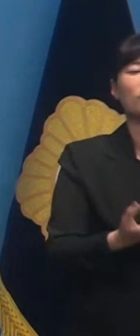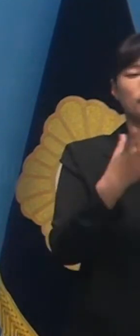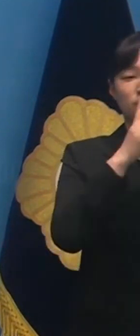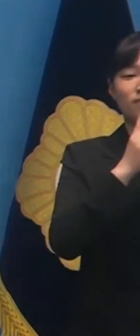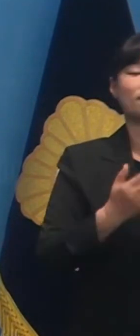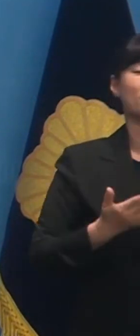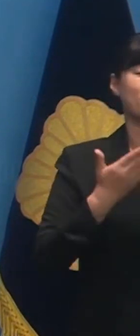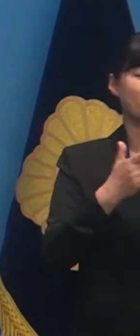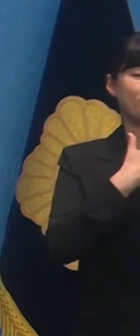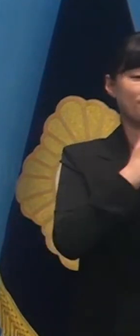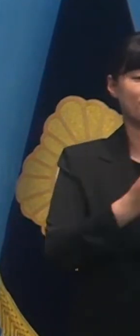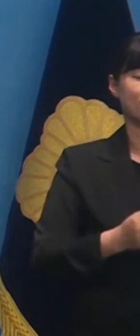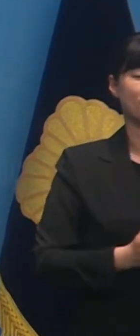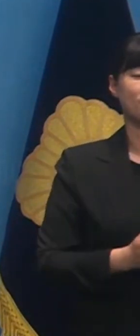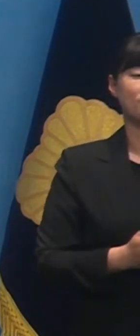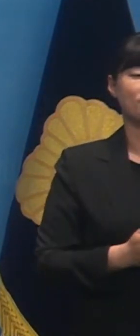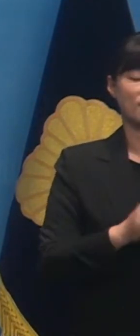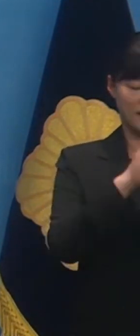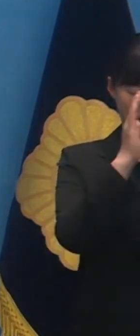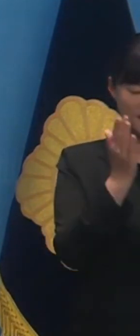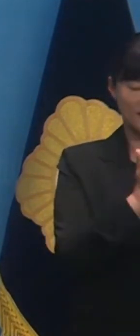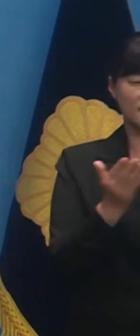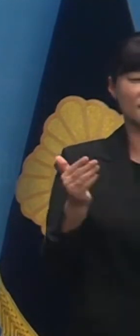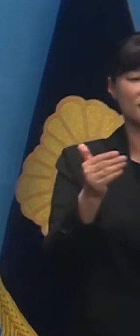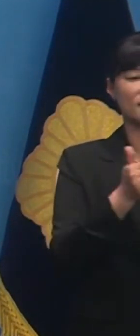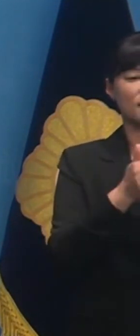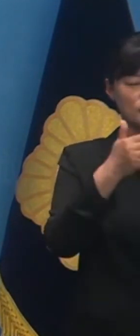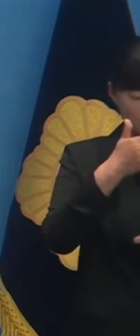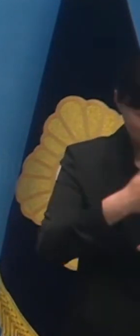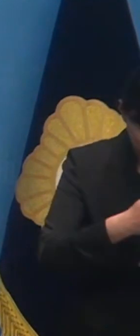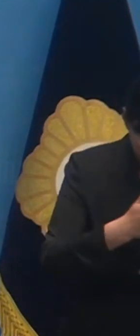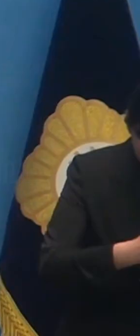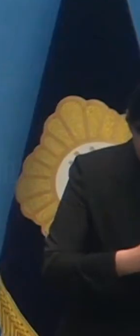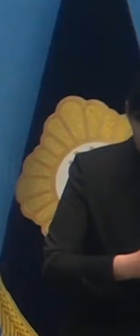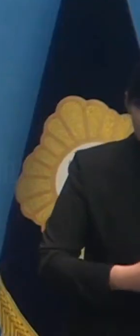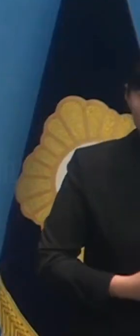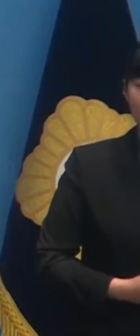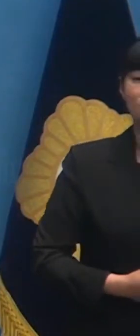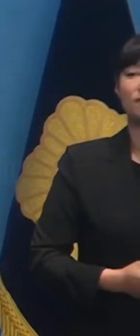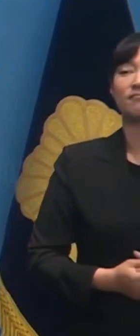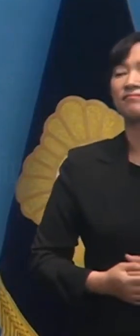인사를 드립니다. 이상 브리핑 마치겠습니다. 고맙습니다.